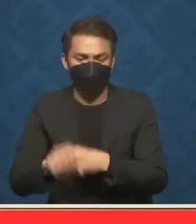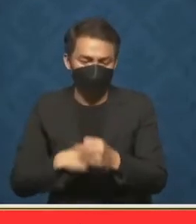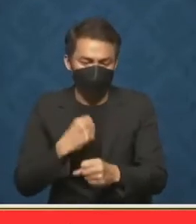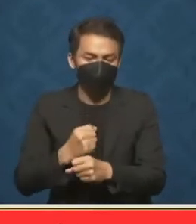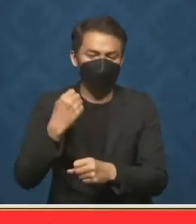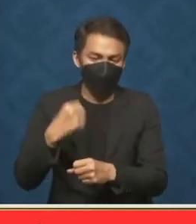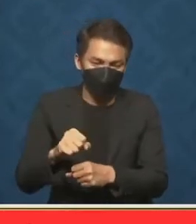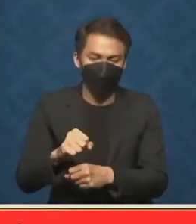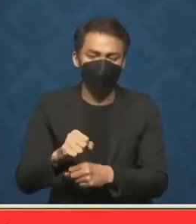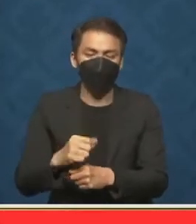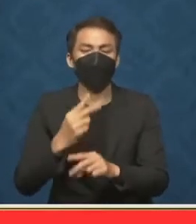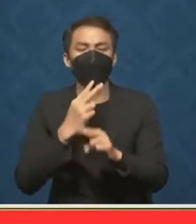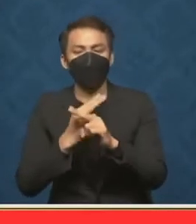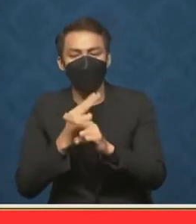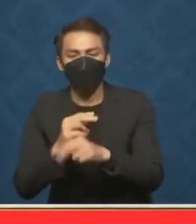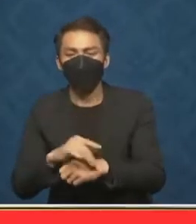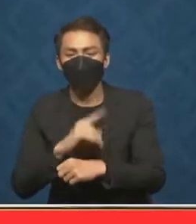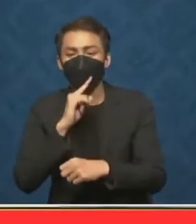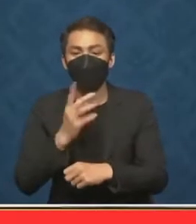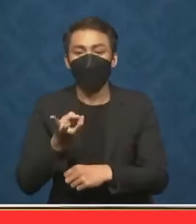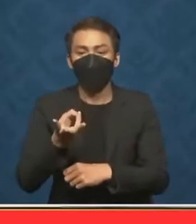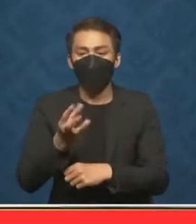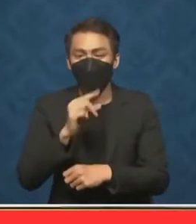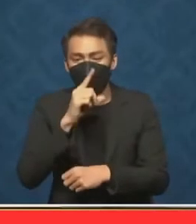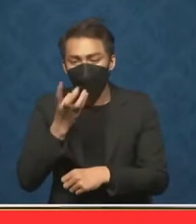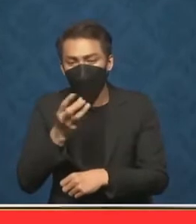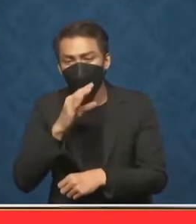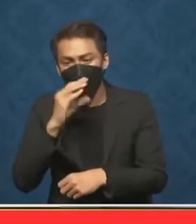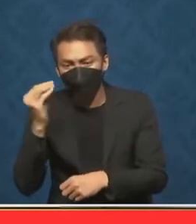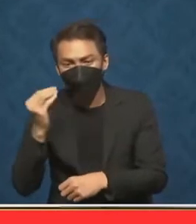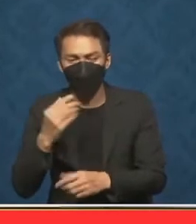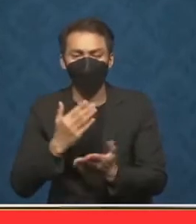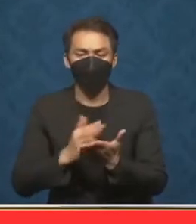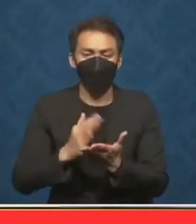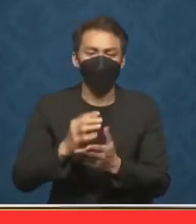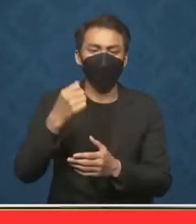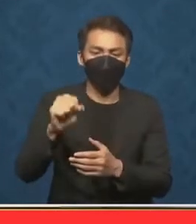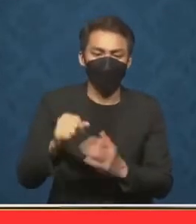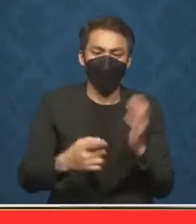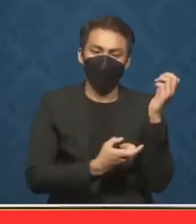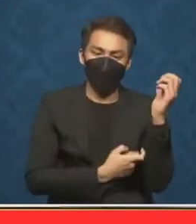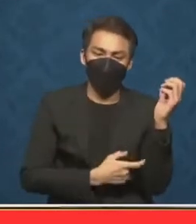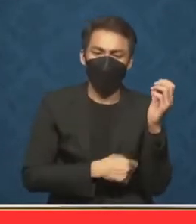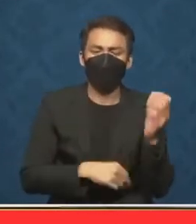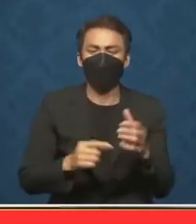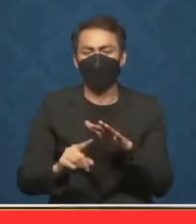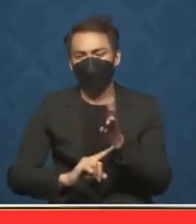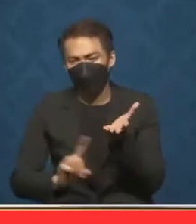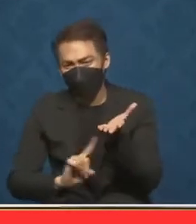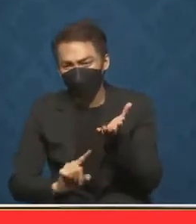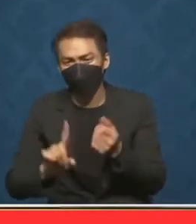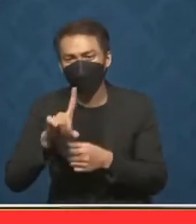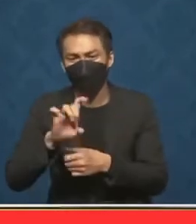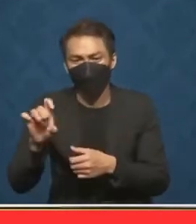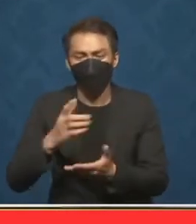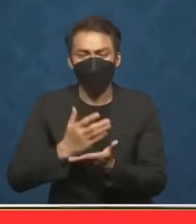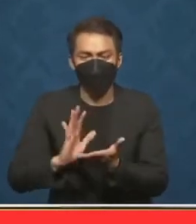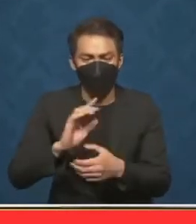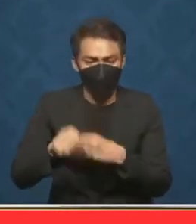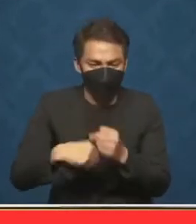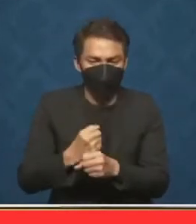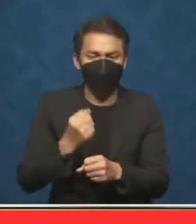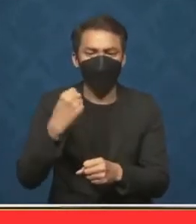หอมลิกิโลละ 20 บาท ตลอดระยะเวลาผ่อน 10 ปีอย่างภาลากิโลละ บาท ตลอดระยะเวลาผ่อน 10 ปี